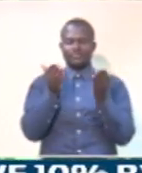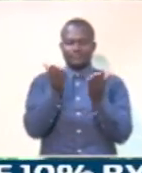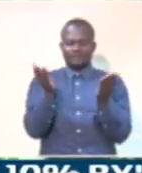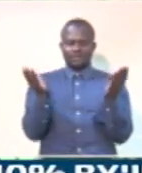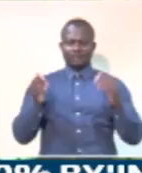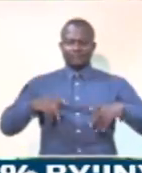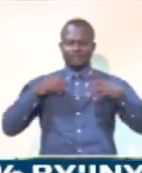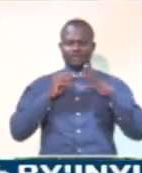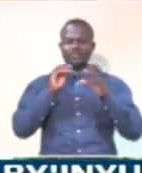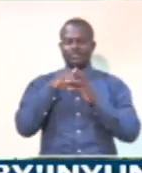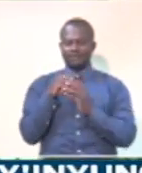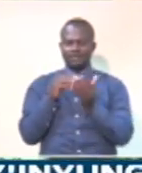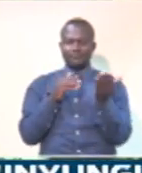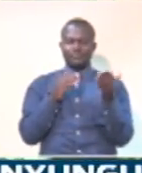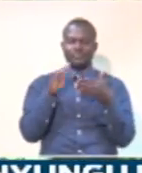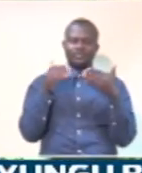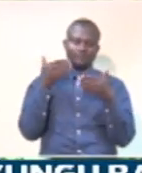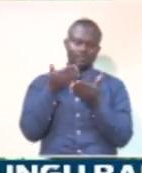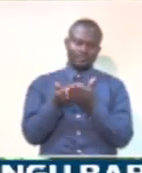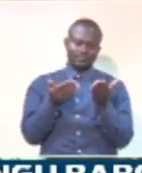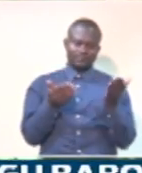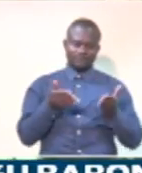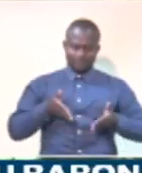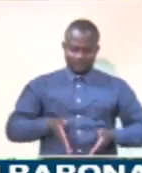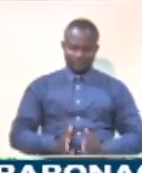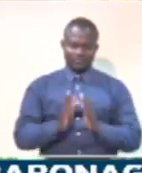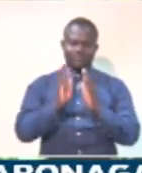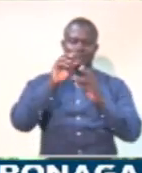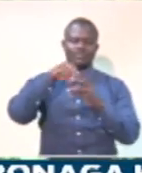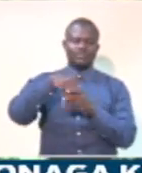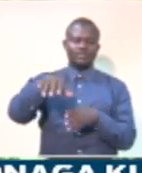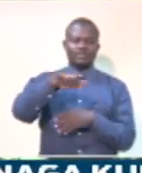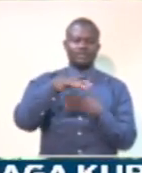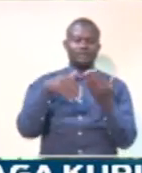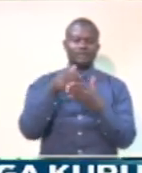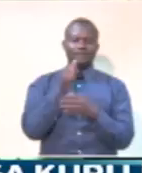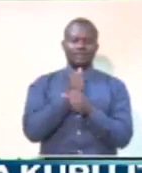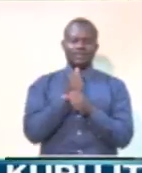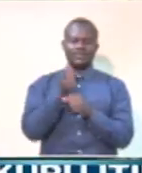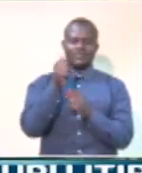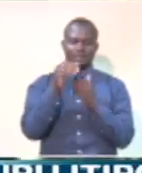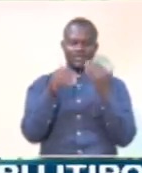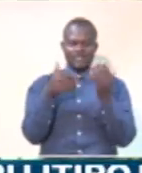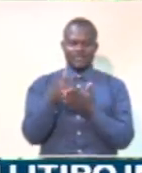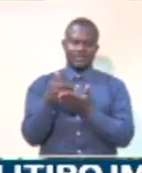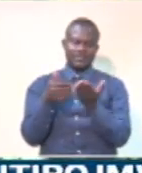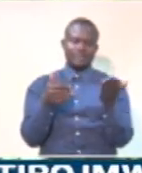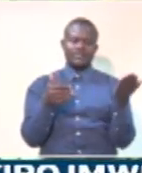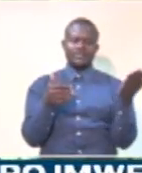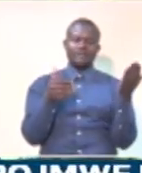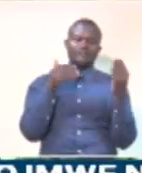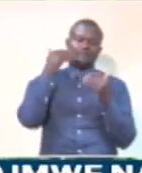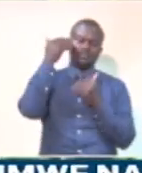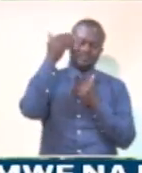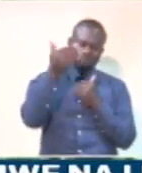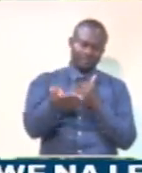aho mu kibaya mbone nduhukiye aho mu kibaya niho bakoze ibyo barakora byose